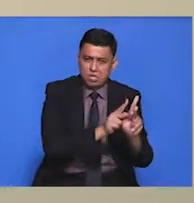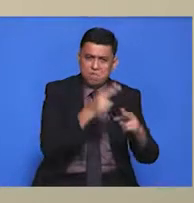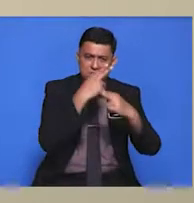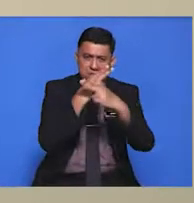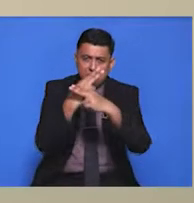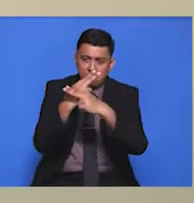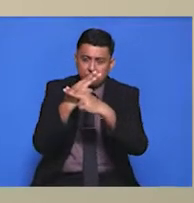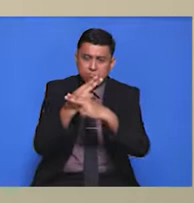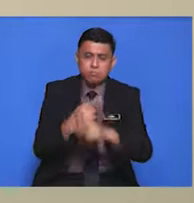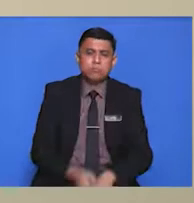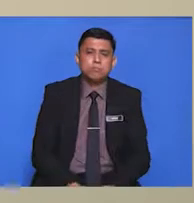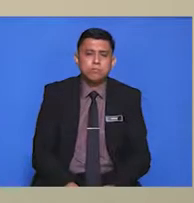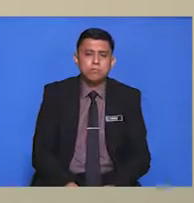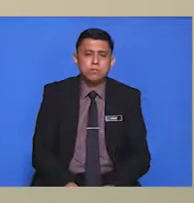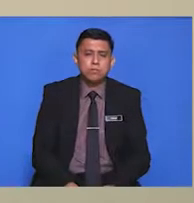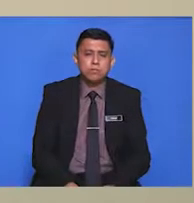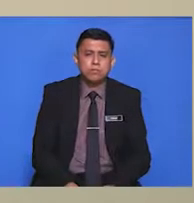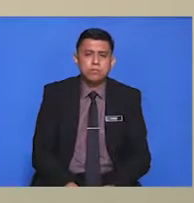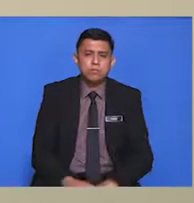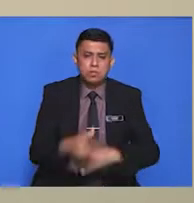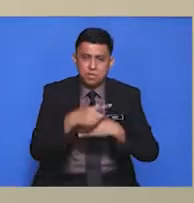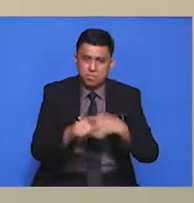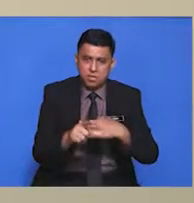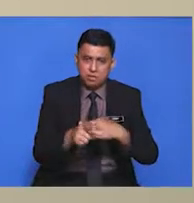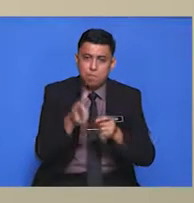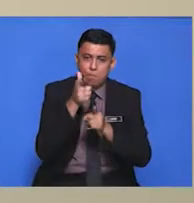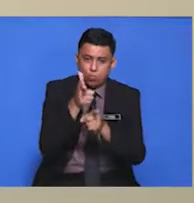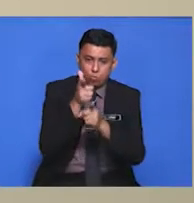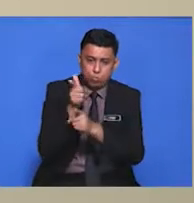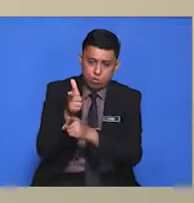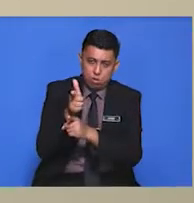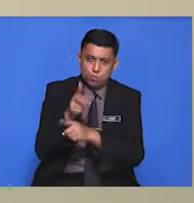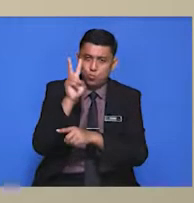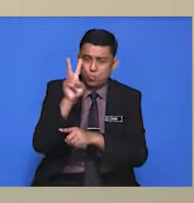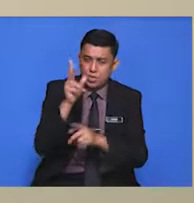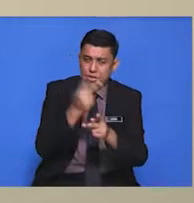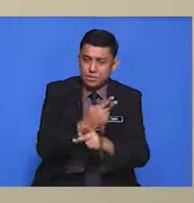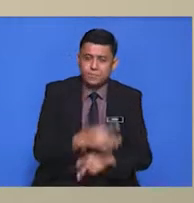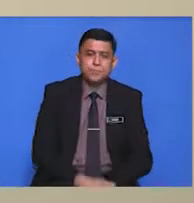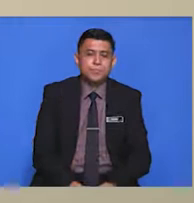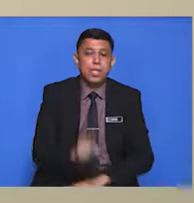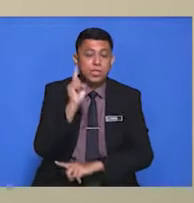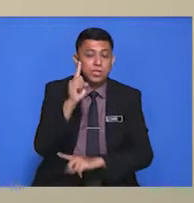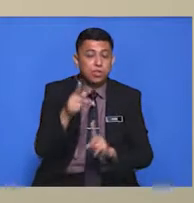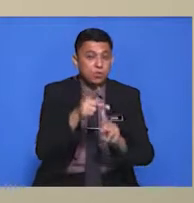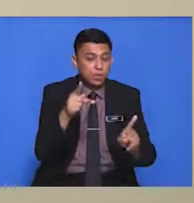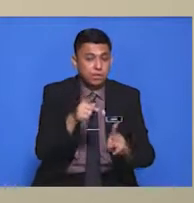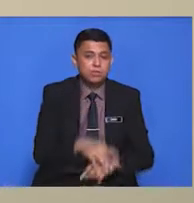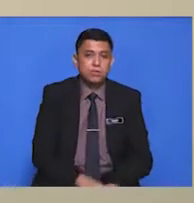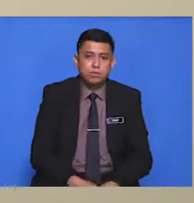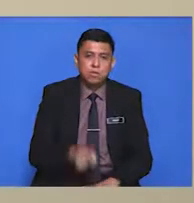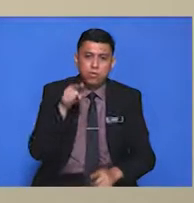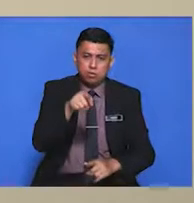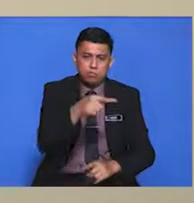Samseng tersebut. Binjah melepaskan 2 das tembakan ke arah mereka. 1 daripadanya